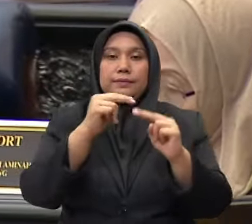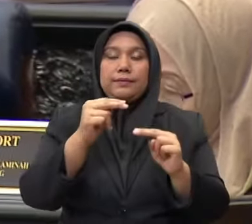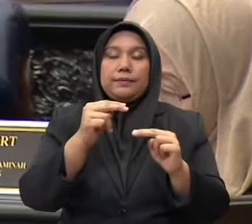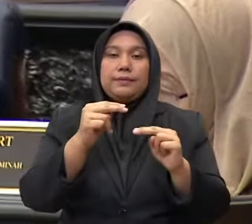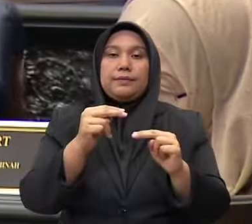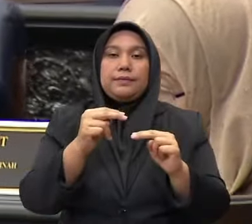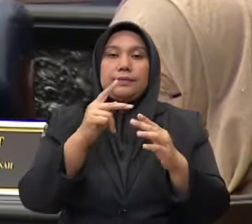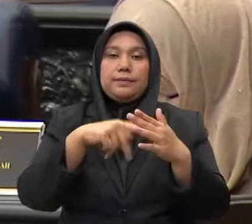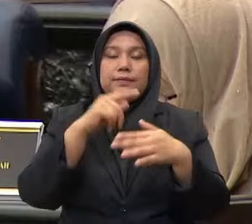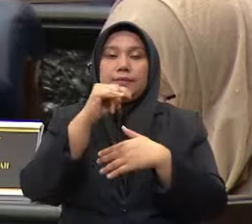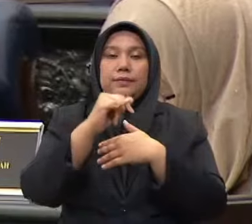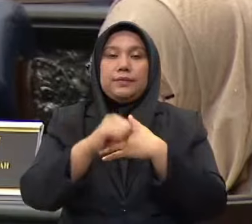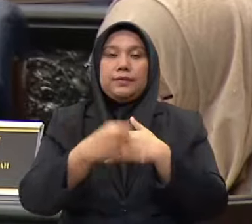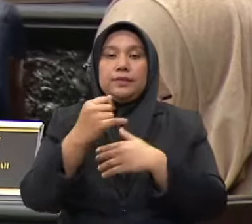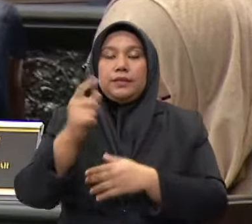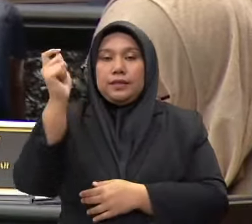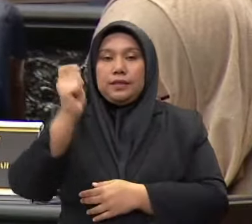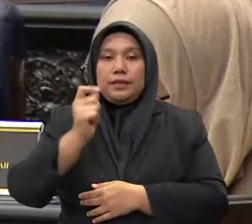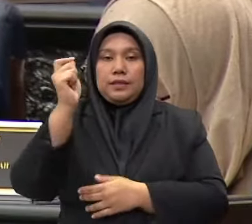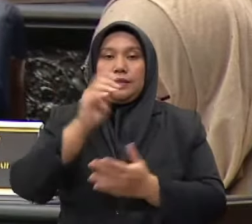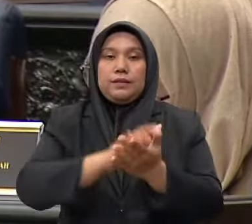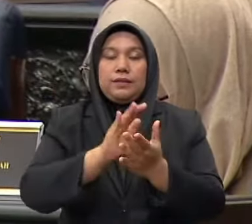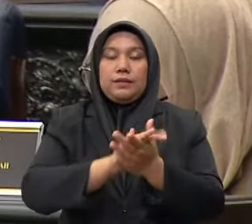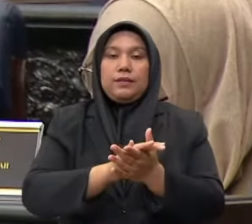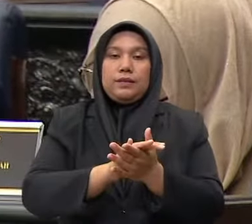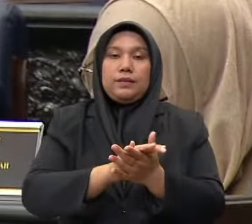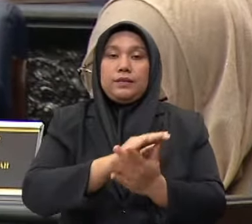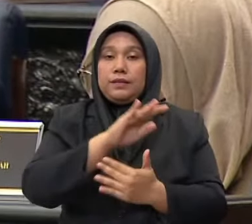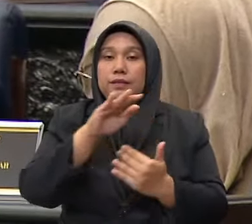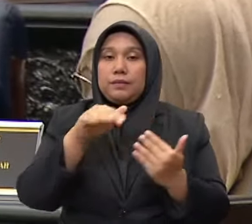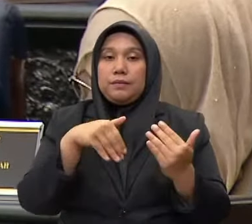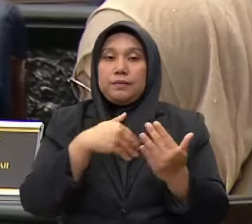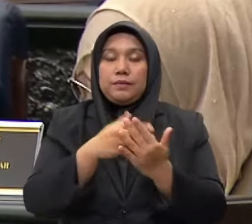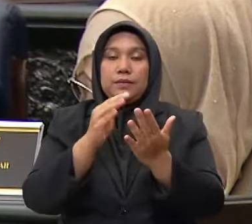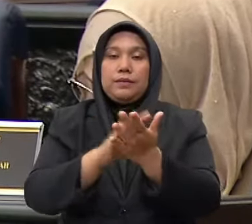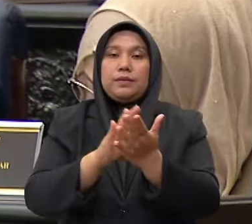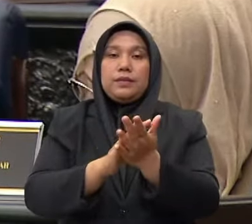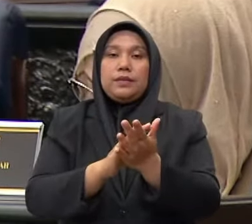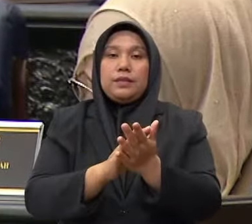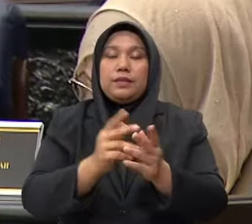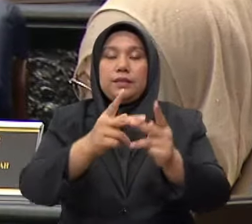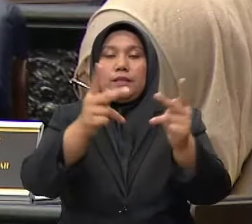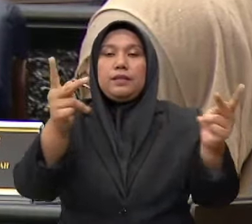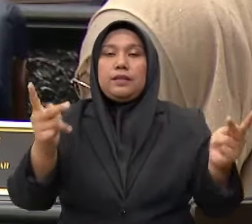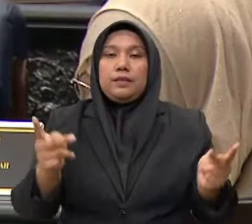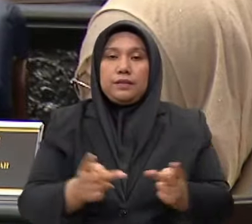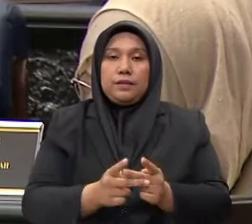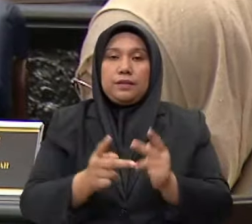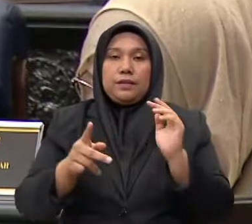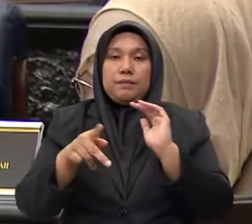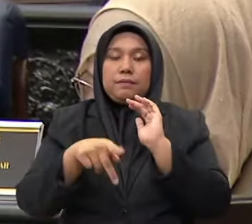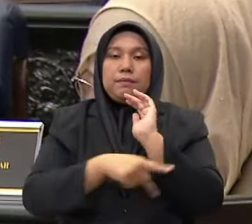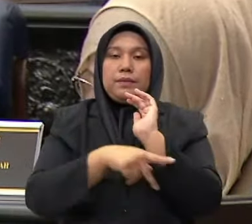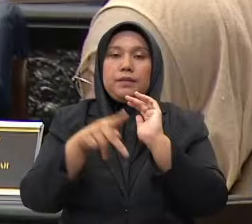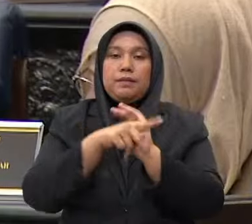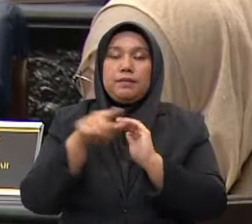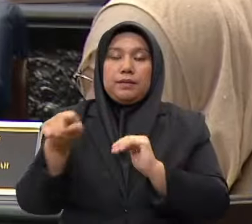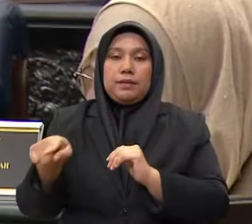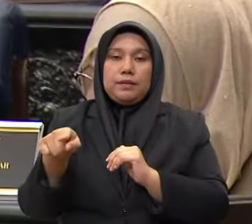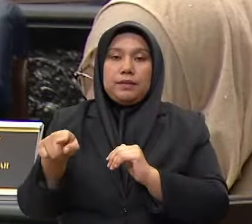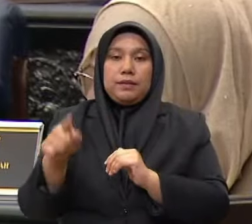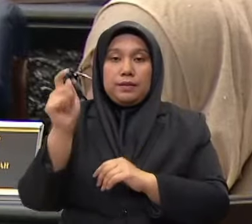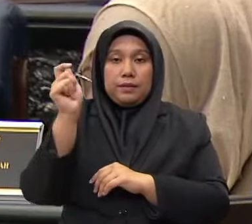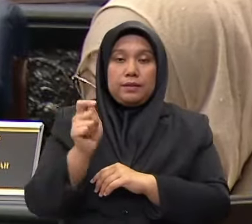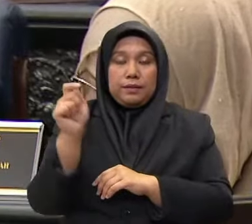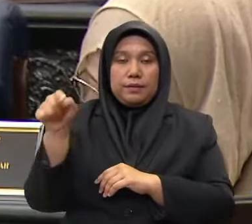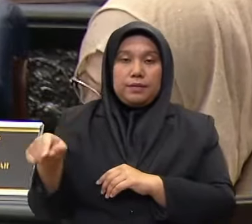sekolah di hampir ap sekolah di kawasan parlimen Saya sekolah blok tandas tersebut merupakan